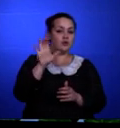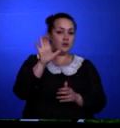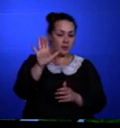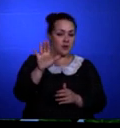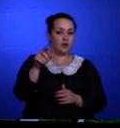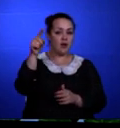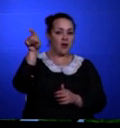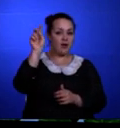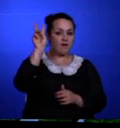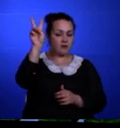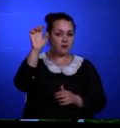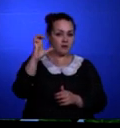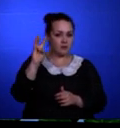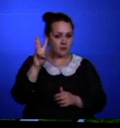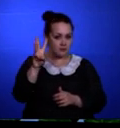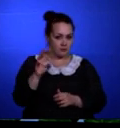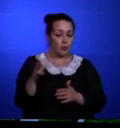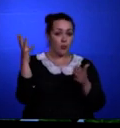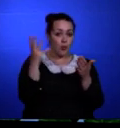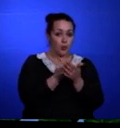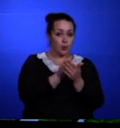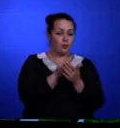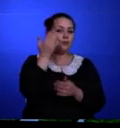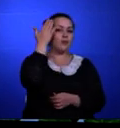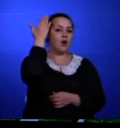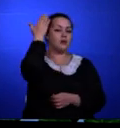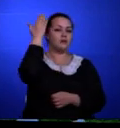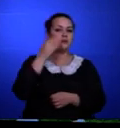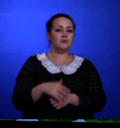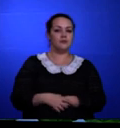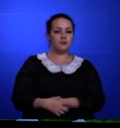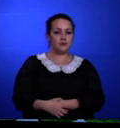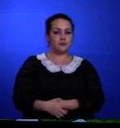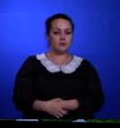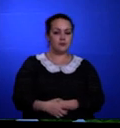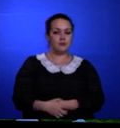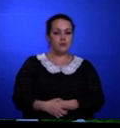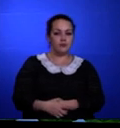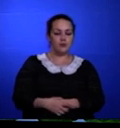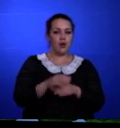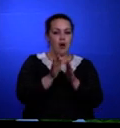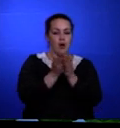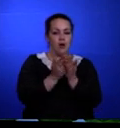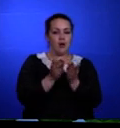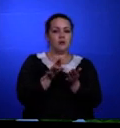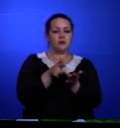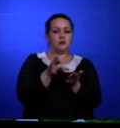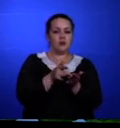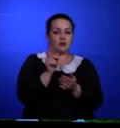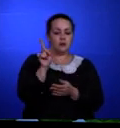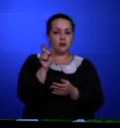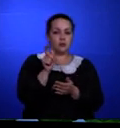сантиметров получилось молодцы а теперь откройте книгу на странице